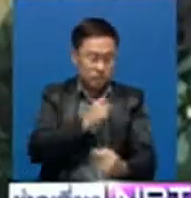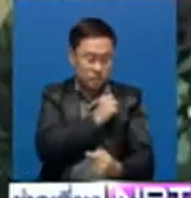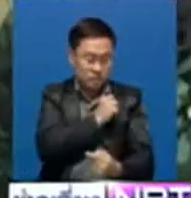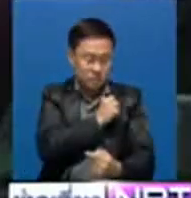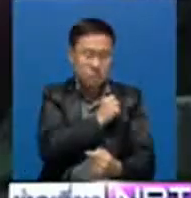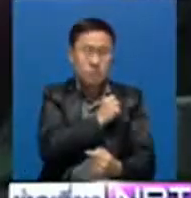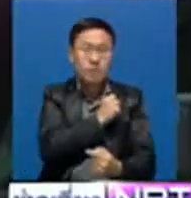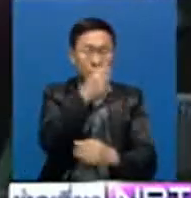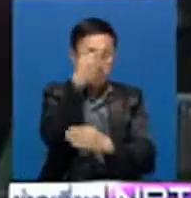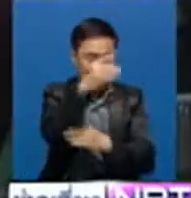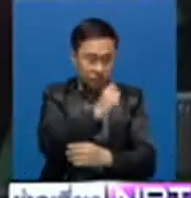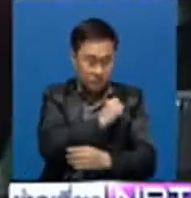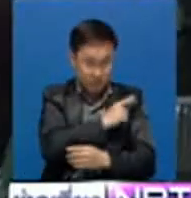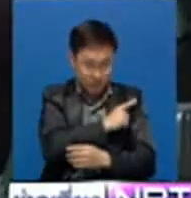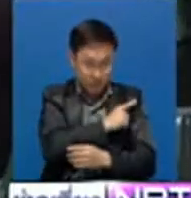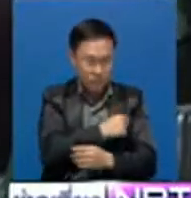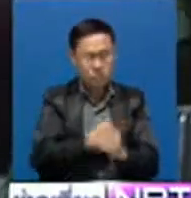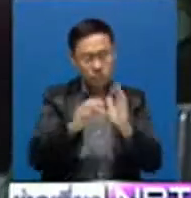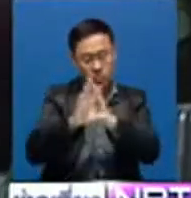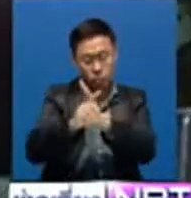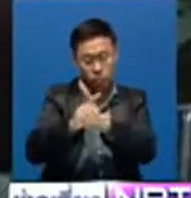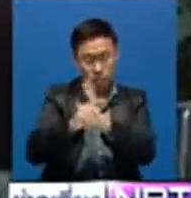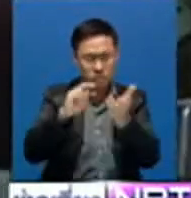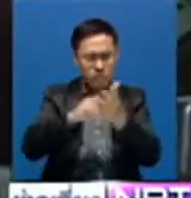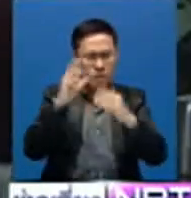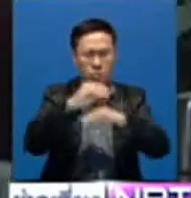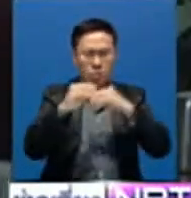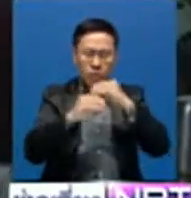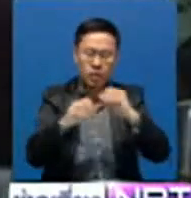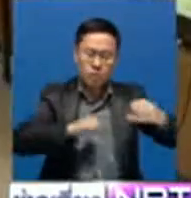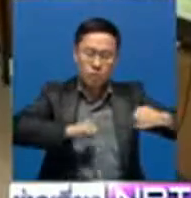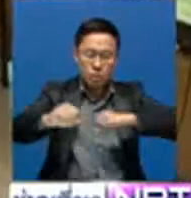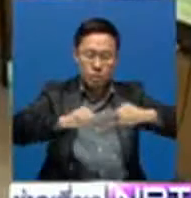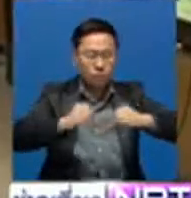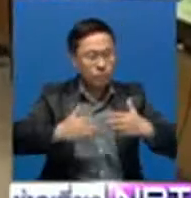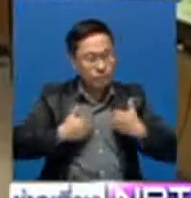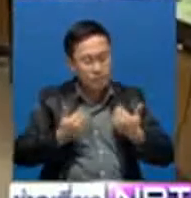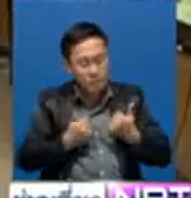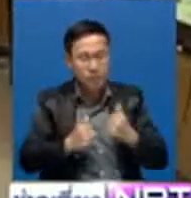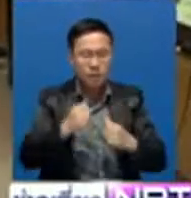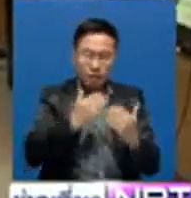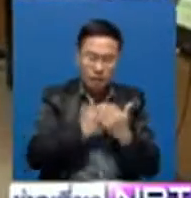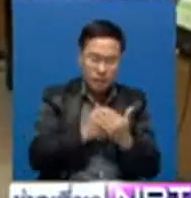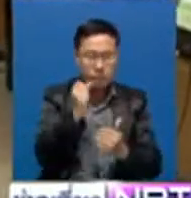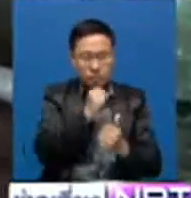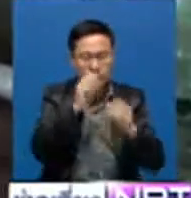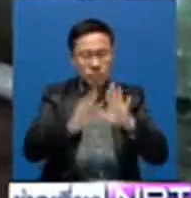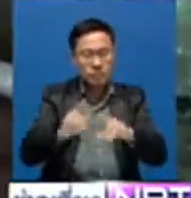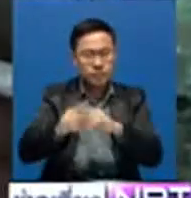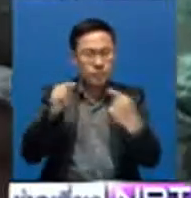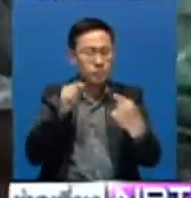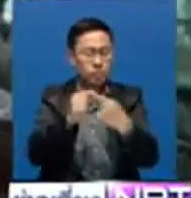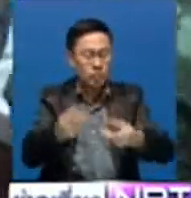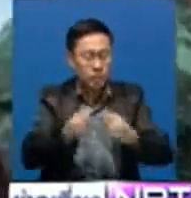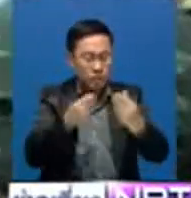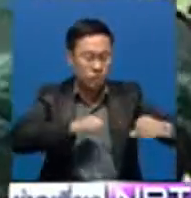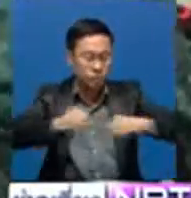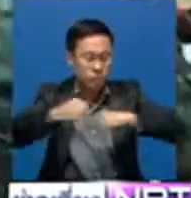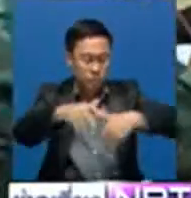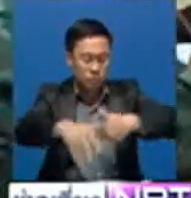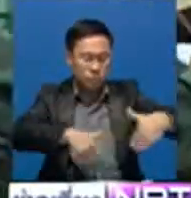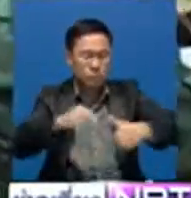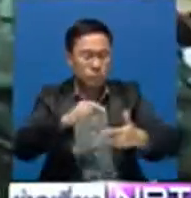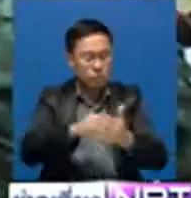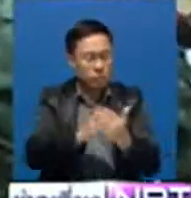ได้เปิดโครงการเยาวชนรักษ์ดนตรีคืนความสุขให้กับประชาชนมีเป้าหมายสำคัญที่ต้องการให้สังคมไทยเป็นสังคมที่สงบ